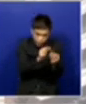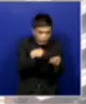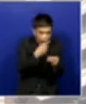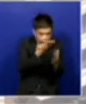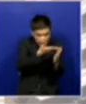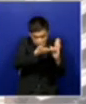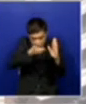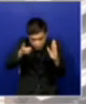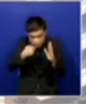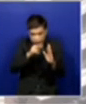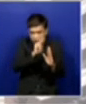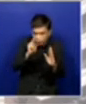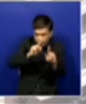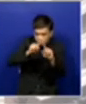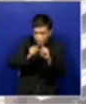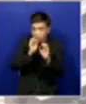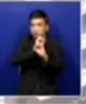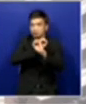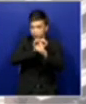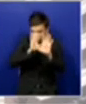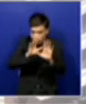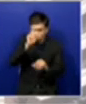ำอันนี้ต้องชัดครับ